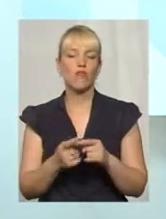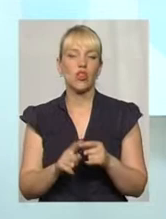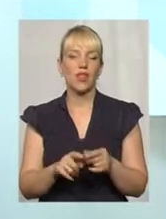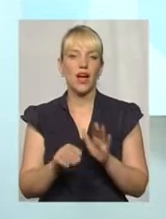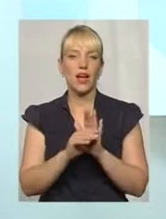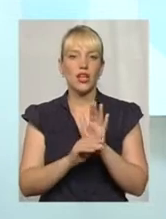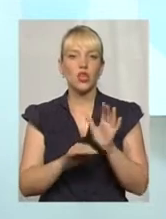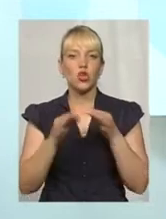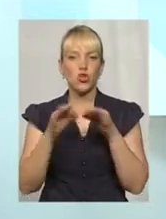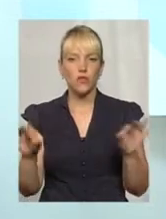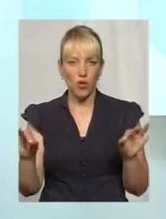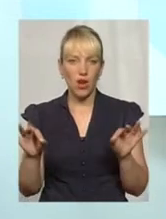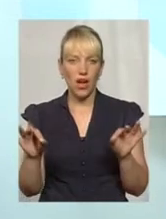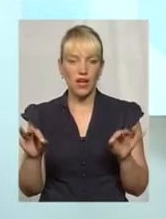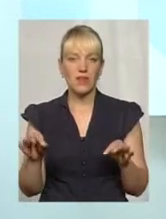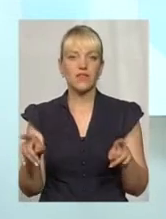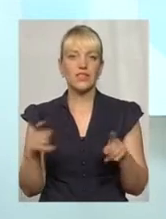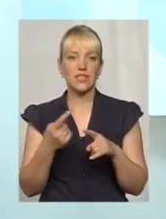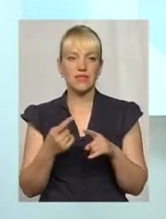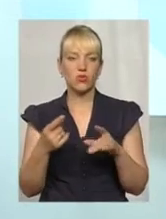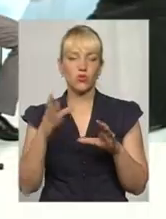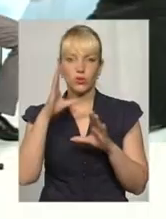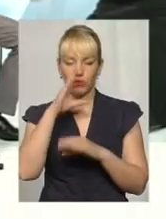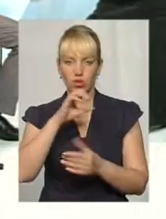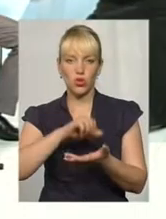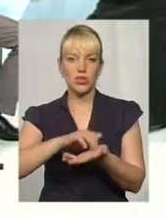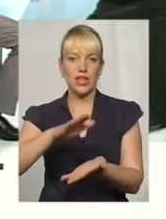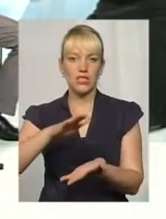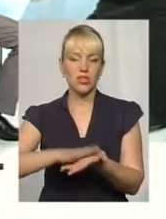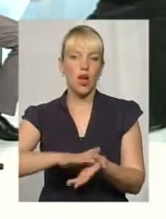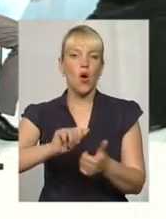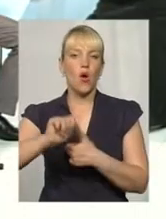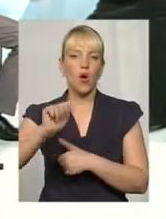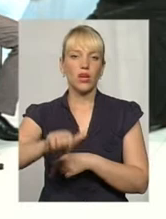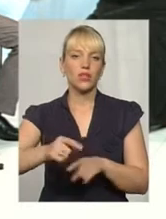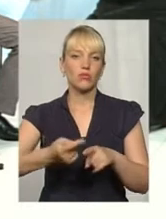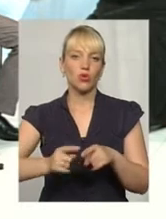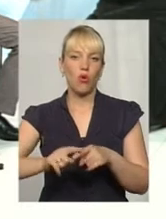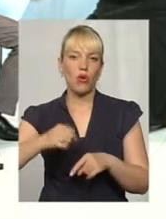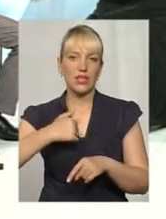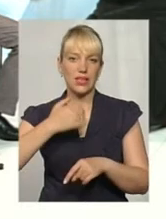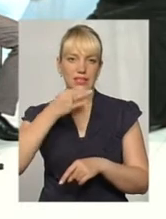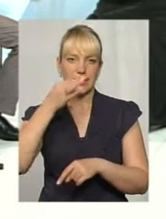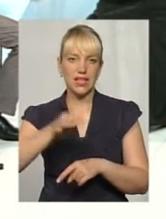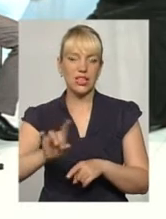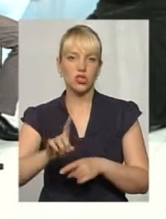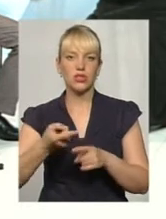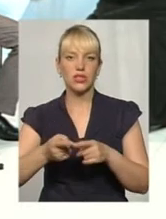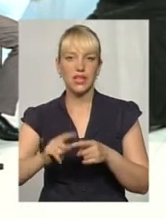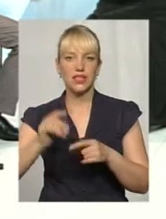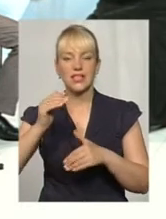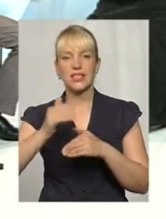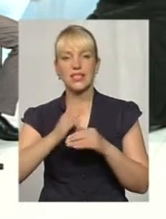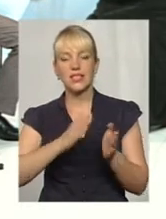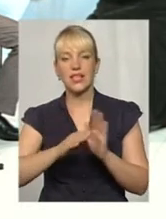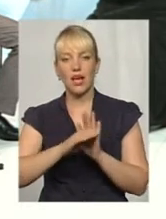в ці рамки успішно зареєструватися. Крім того, я сказала про те, що процедура наближена до